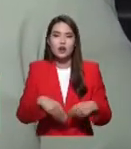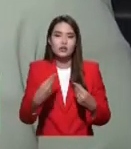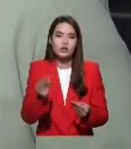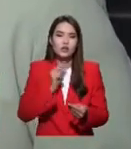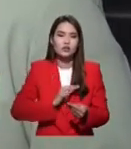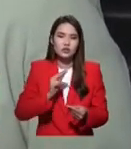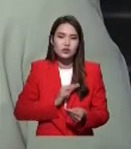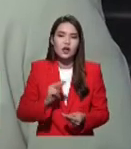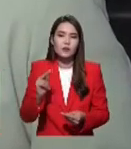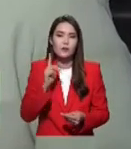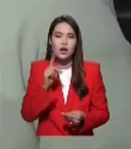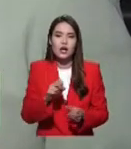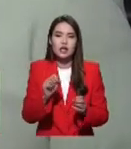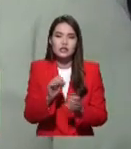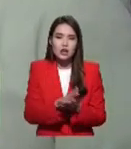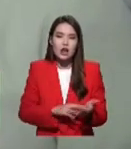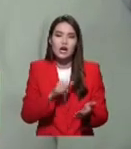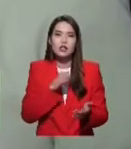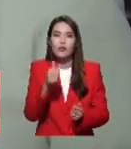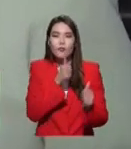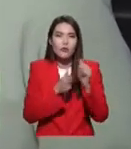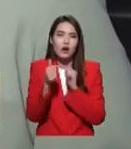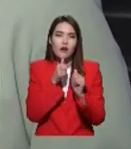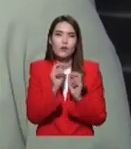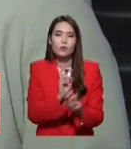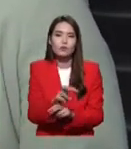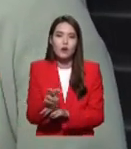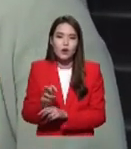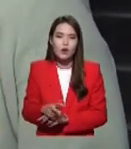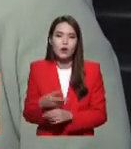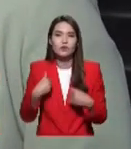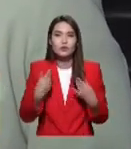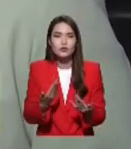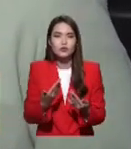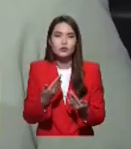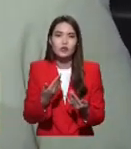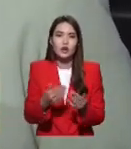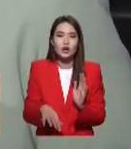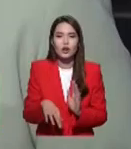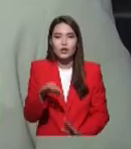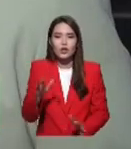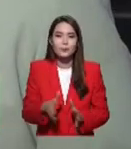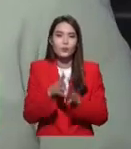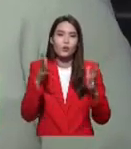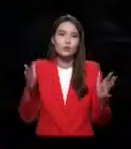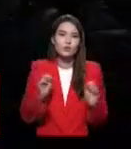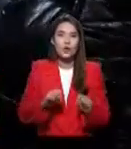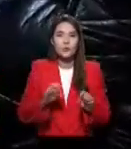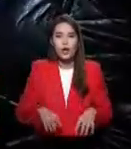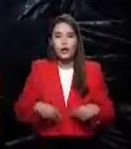жастар алға қарай өздерінің ісін бастайым, ашам деген жастарға, құлшынысып тұрған жастарға деген бұйылғы жылы үлкен мүмкіндіктер